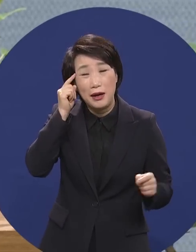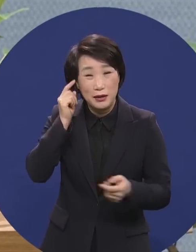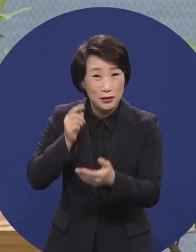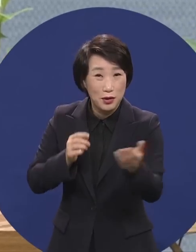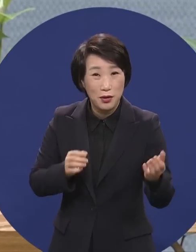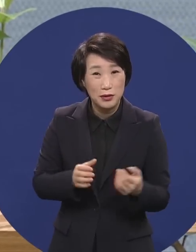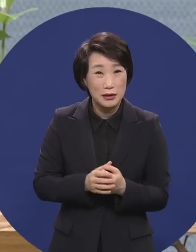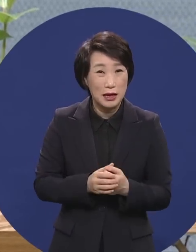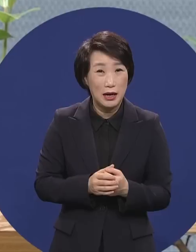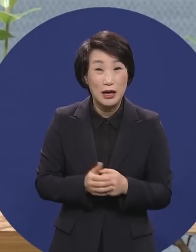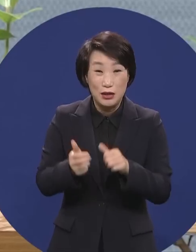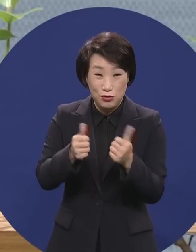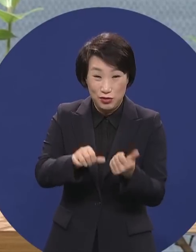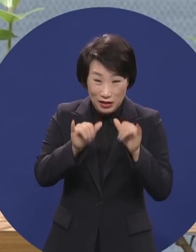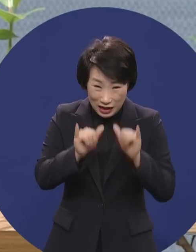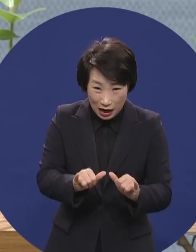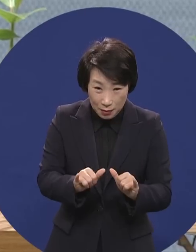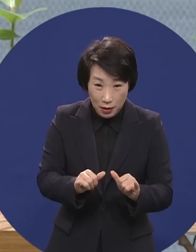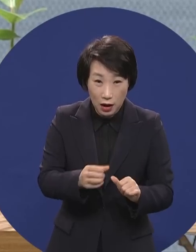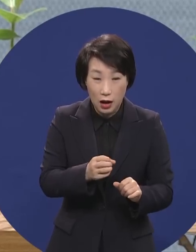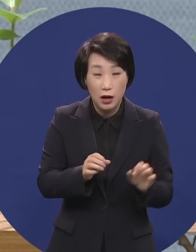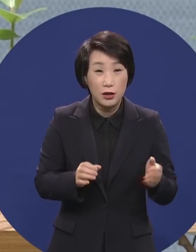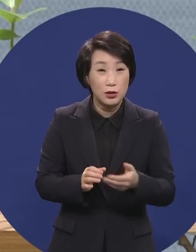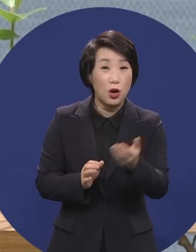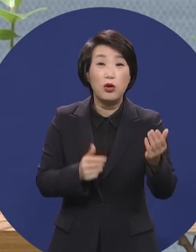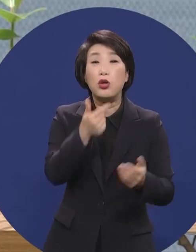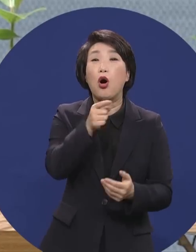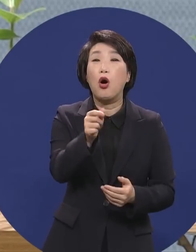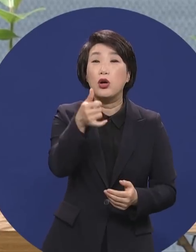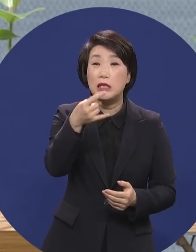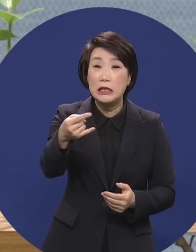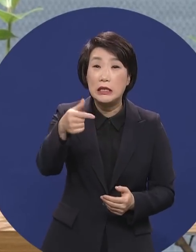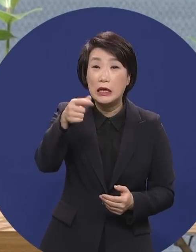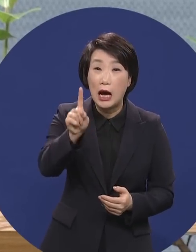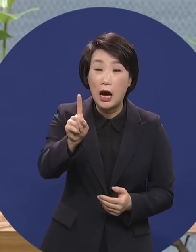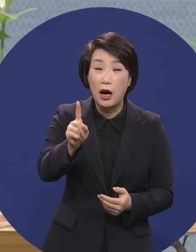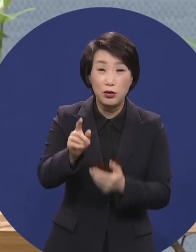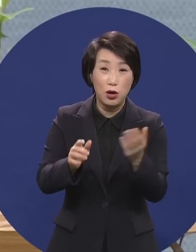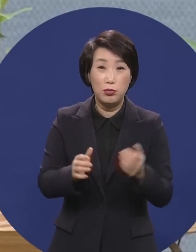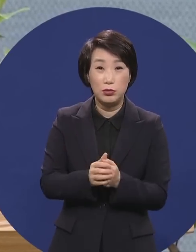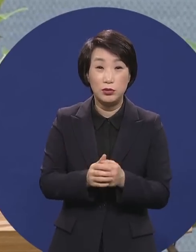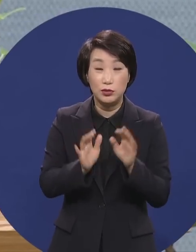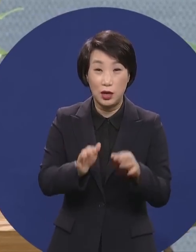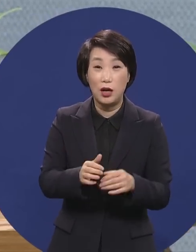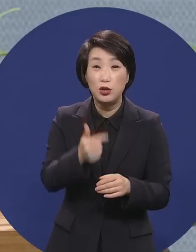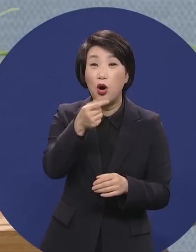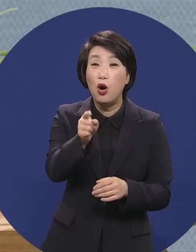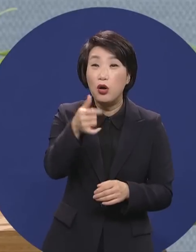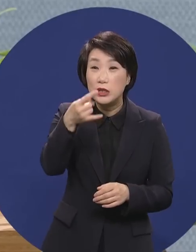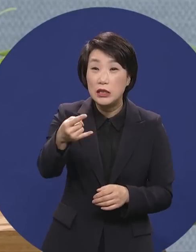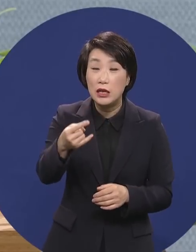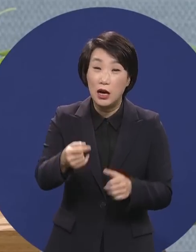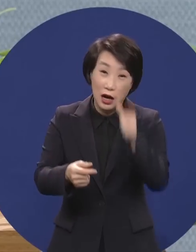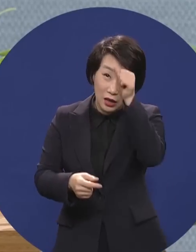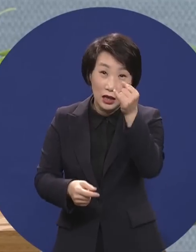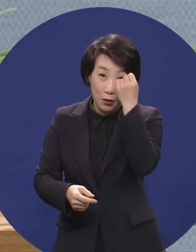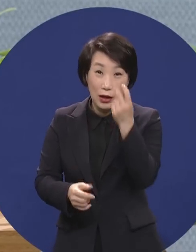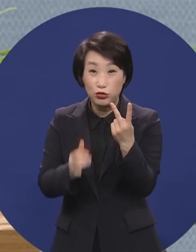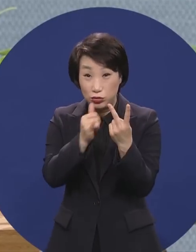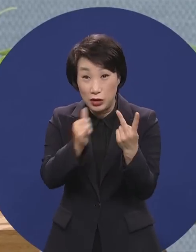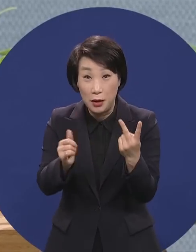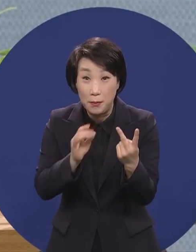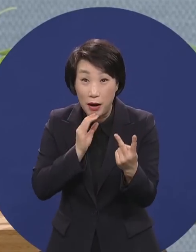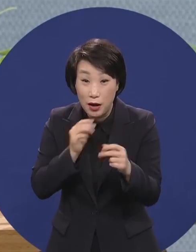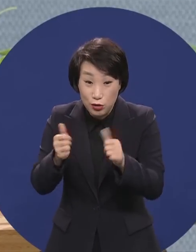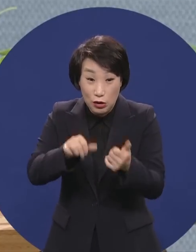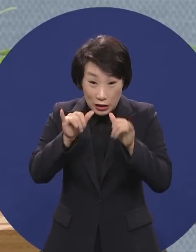너희가 죽을까 하노라. 너희가 그것도 너희는 누구요? 아담하고 둘이 아니라 죽을까